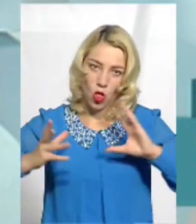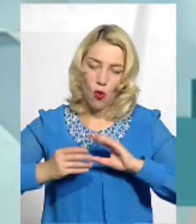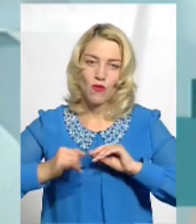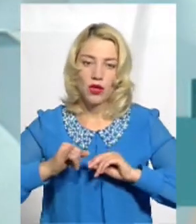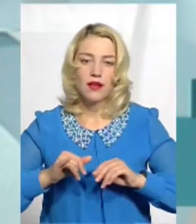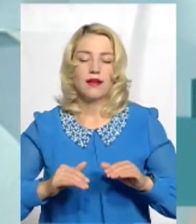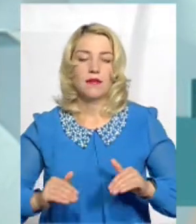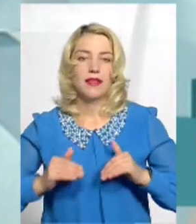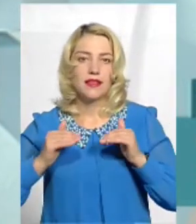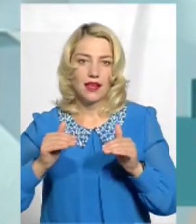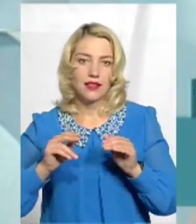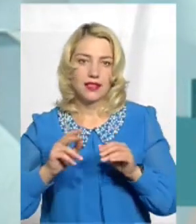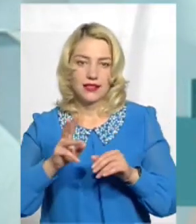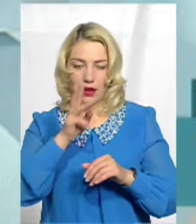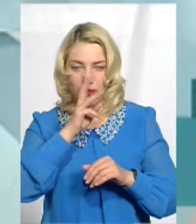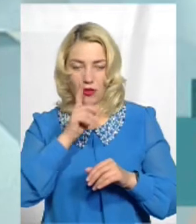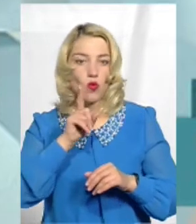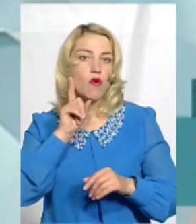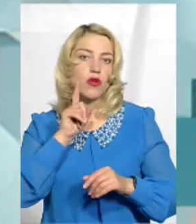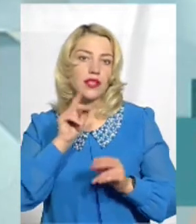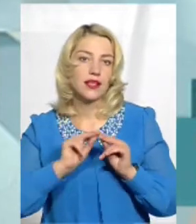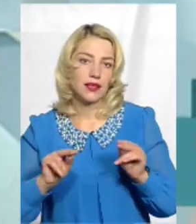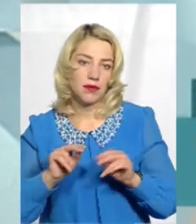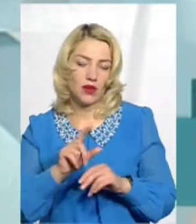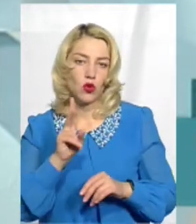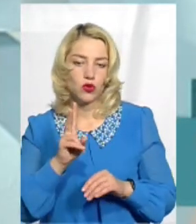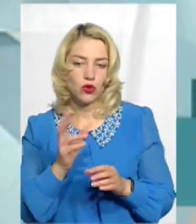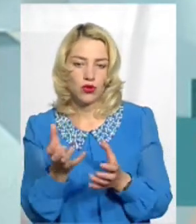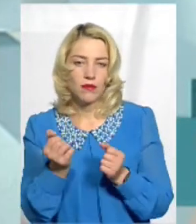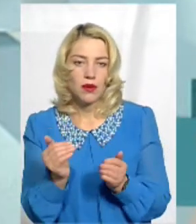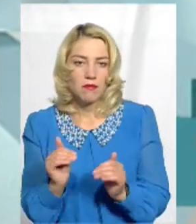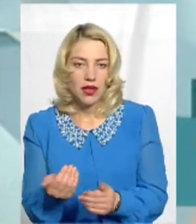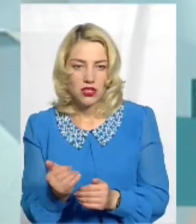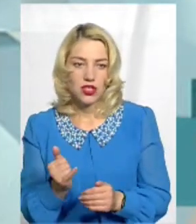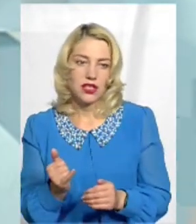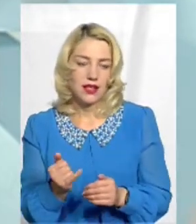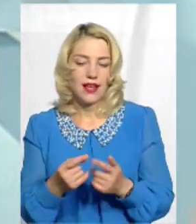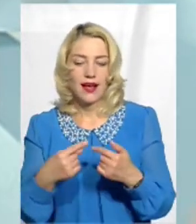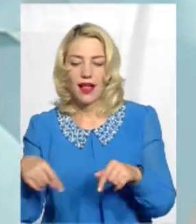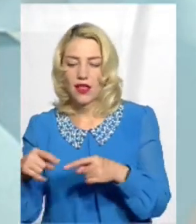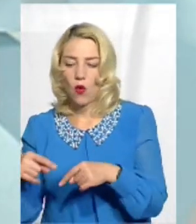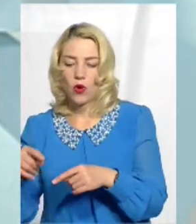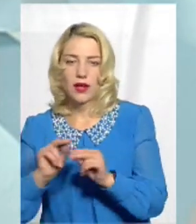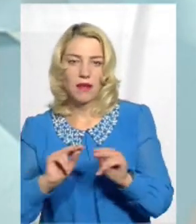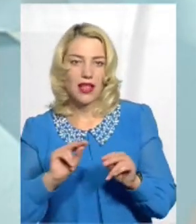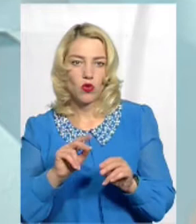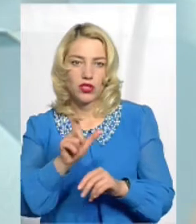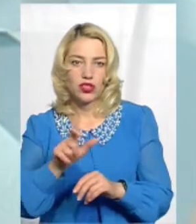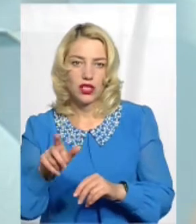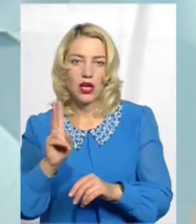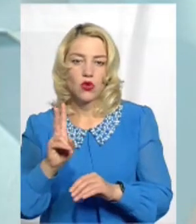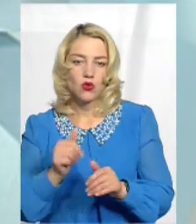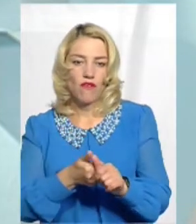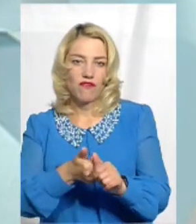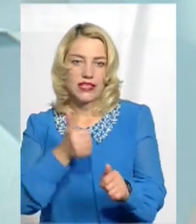підняти заробітну плату молодих педагогів, які отримують значно менше, і певних категорій педагогічних працівників, які